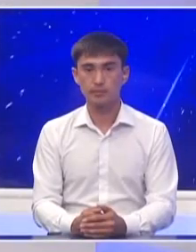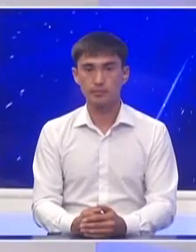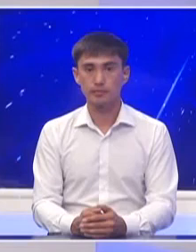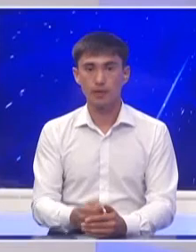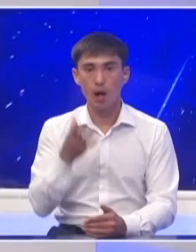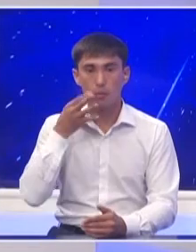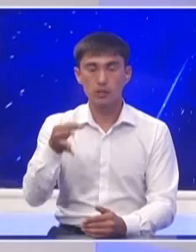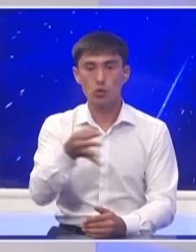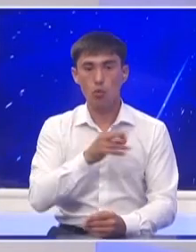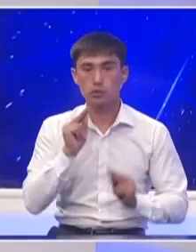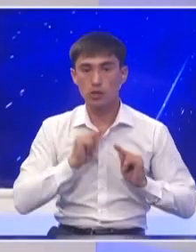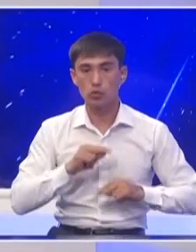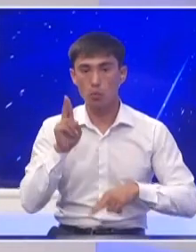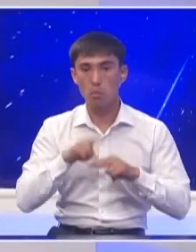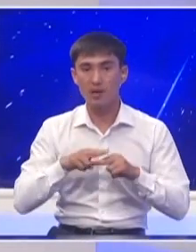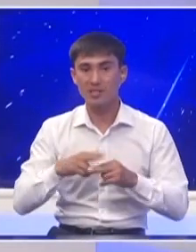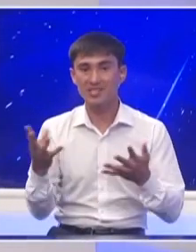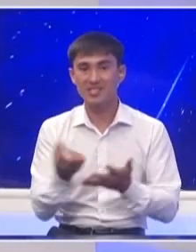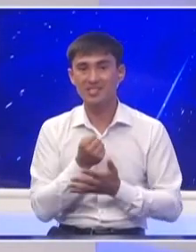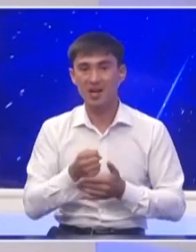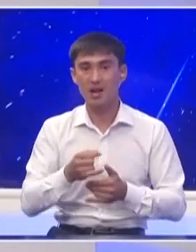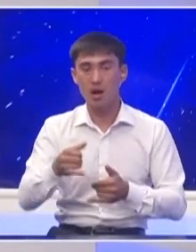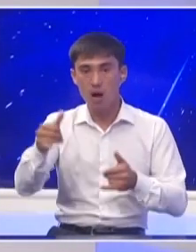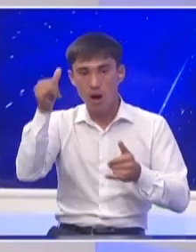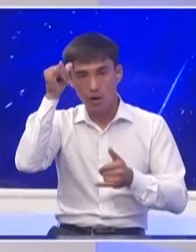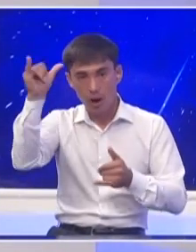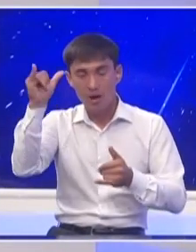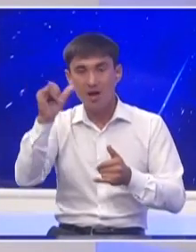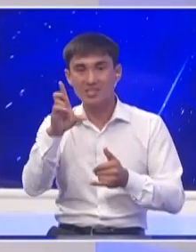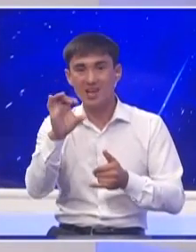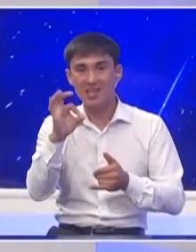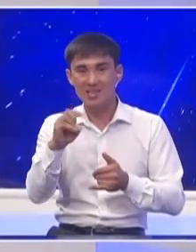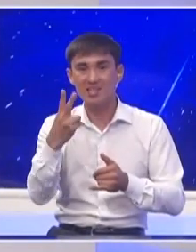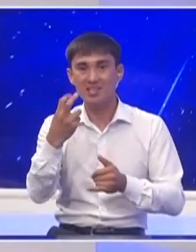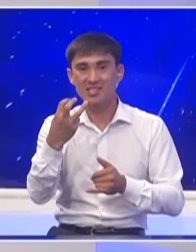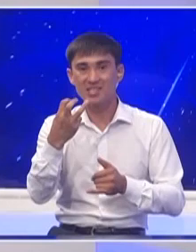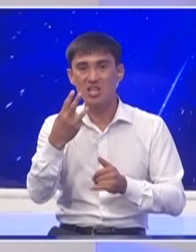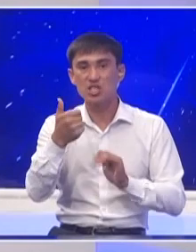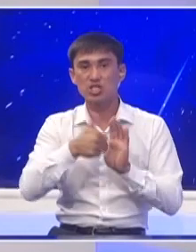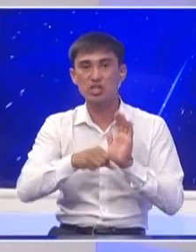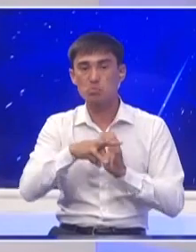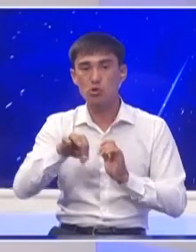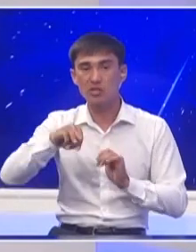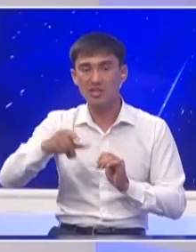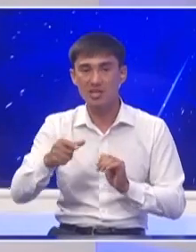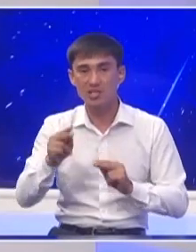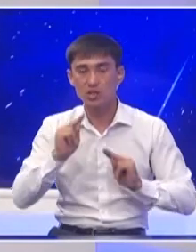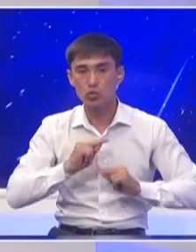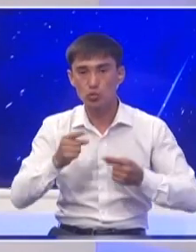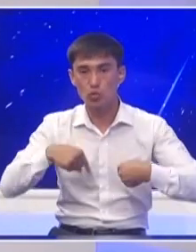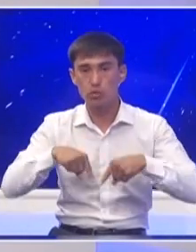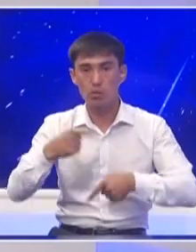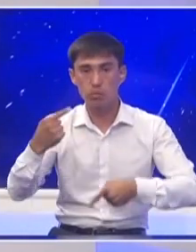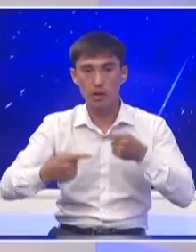В Алматинской области сотрудники полиции изъяли рога сайги на сумму 360 миллионов тенге. Сотрудниками управления по борьбе с